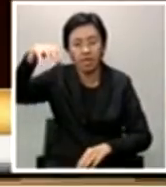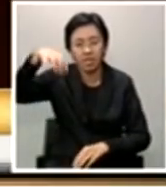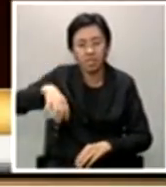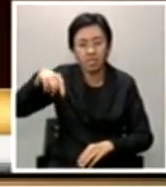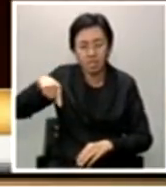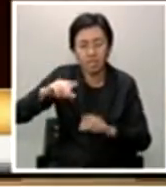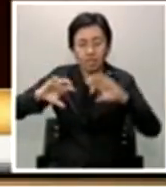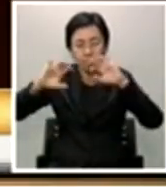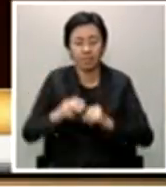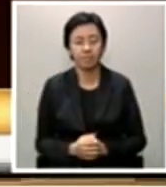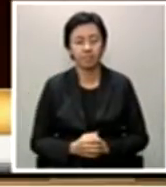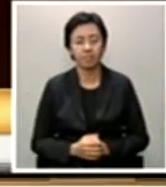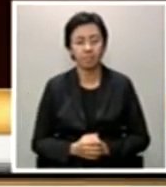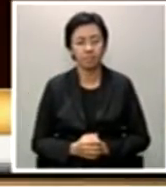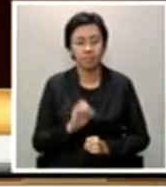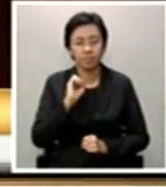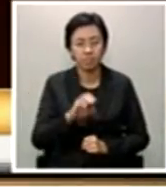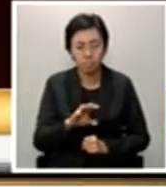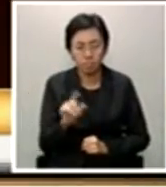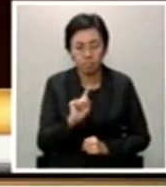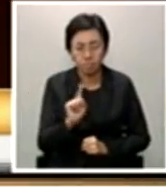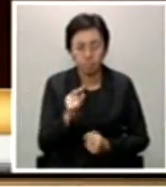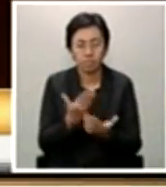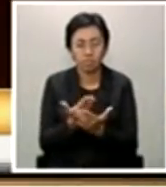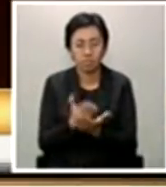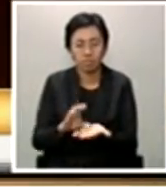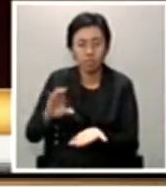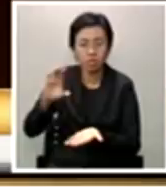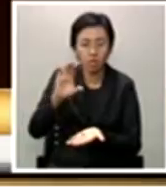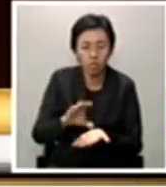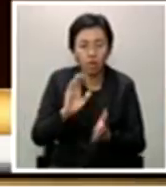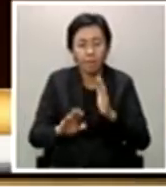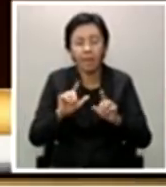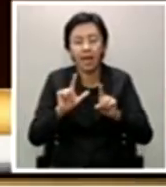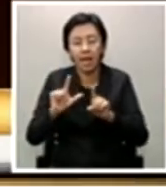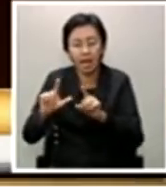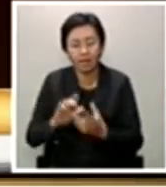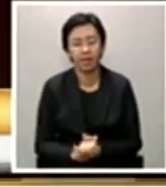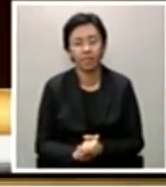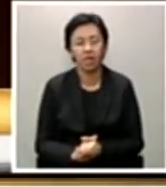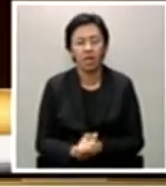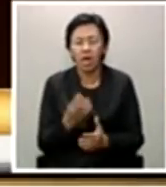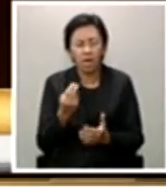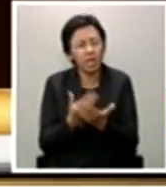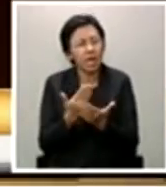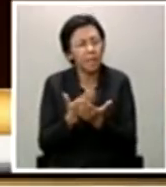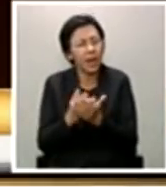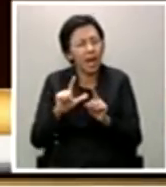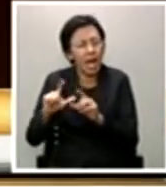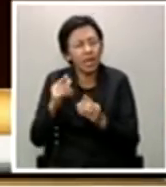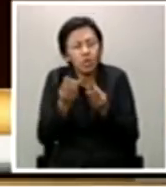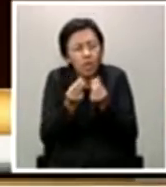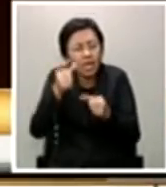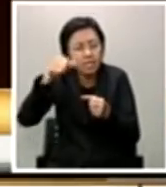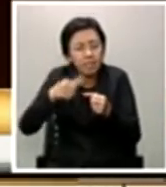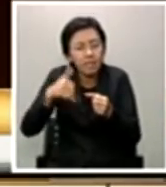รนี่แหละว่าจะมีการลงทุนประมาณล้านล้านเป็น2.2 จุดเท่าไหร่ล้านล้านเนี่ยนะครับผมจำตัวเล